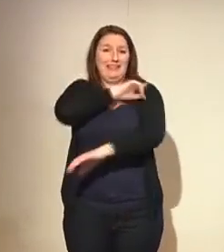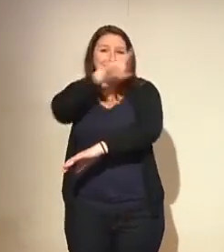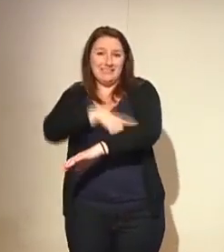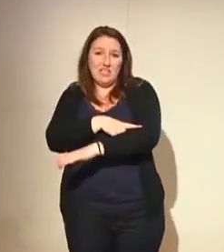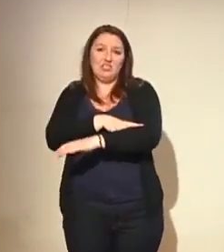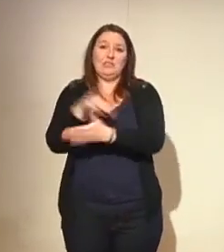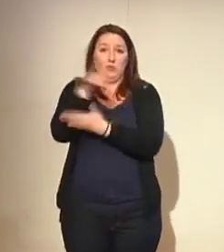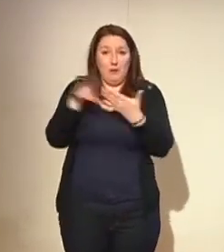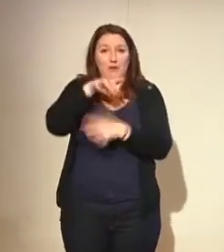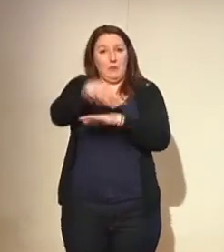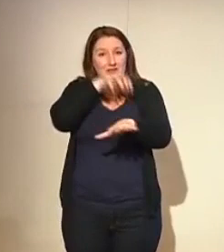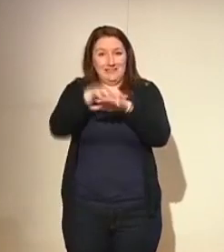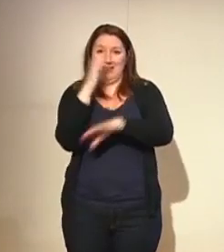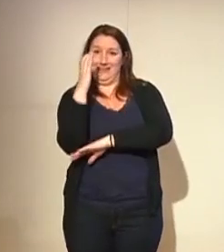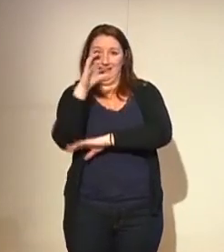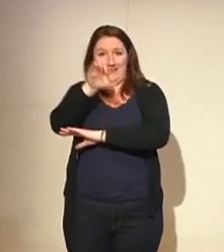le